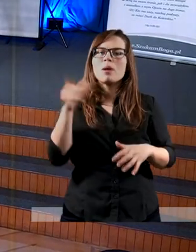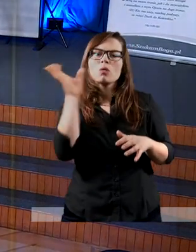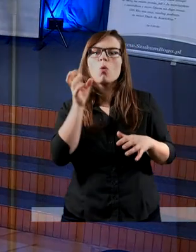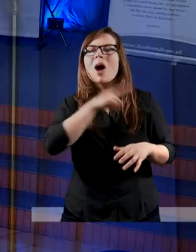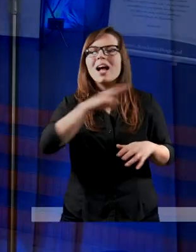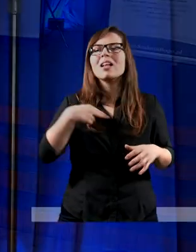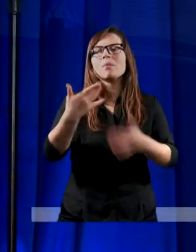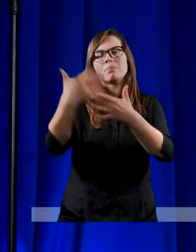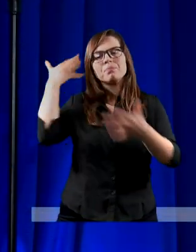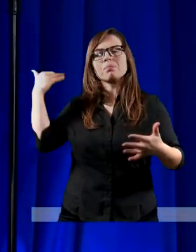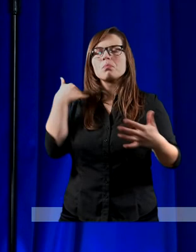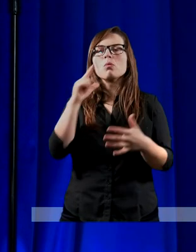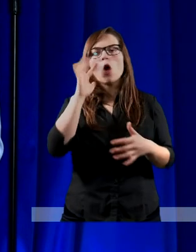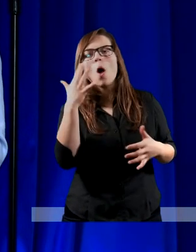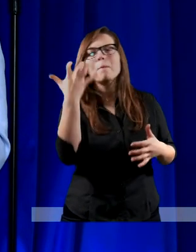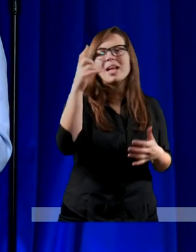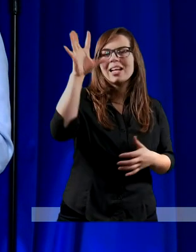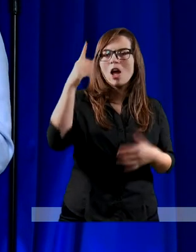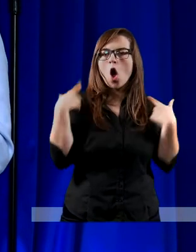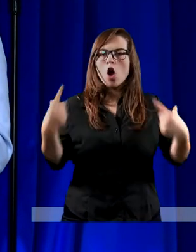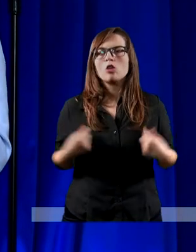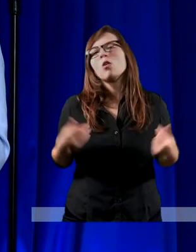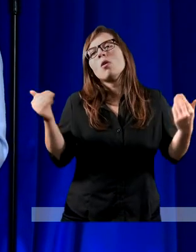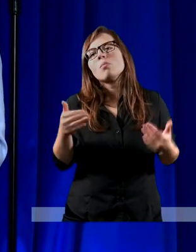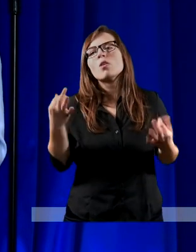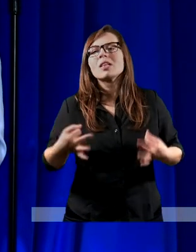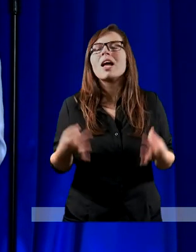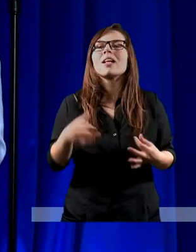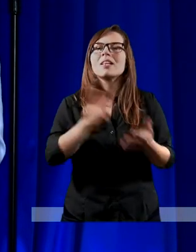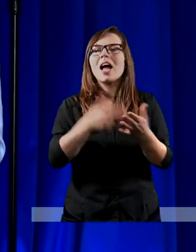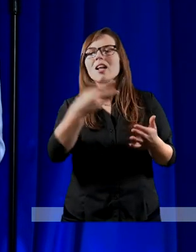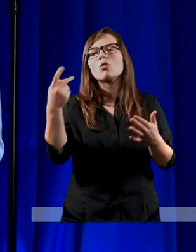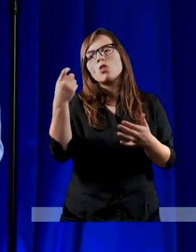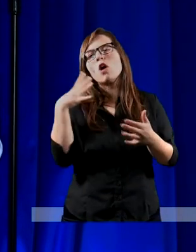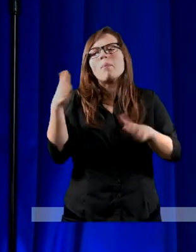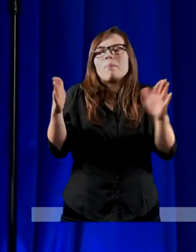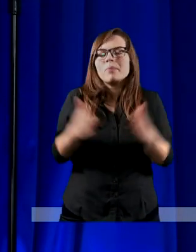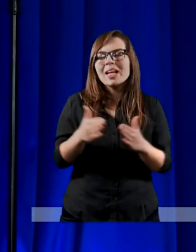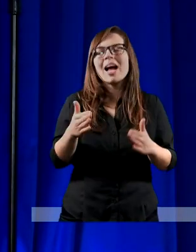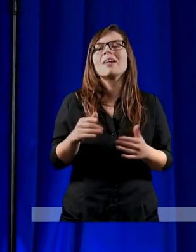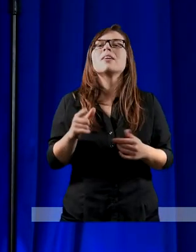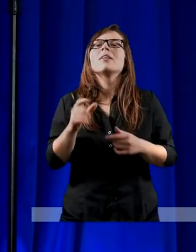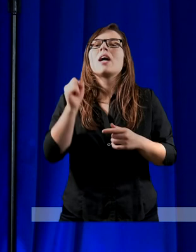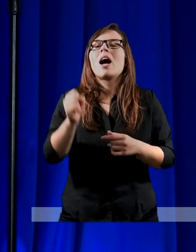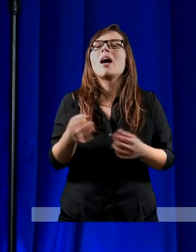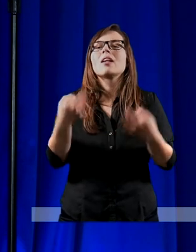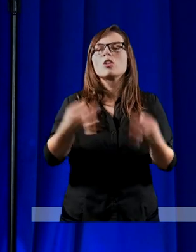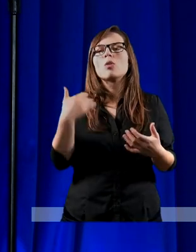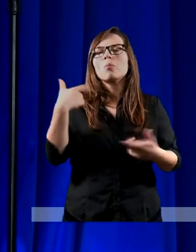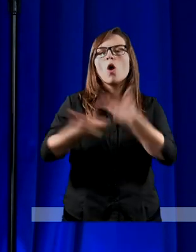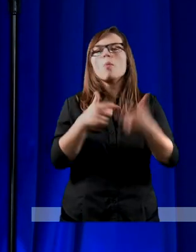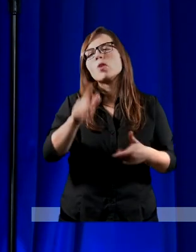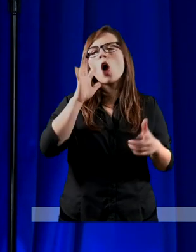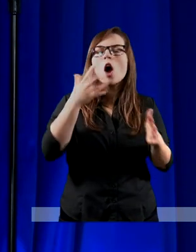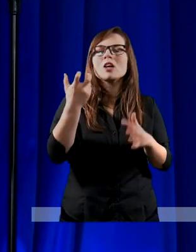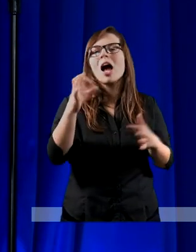pierwszym webinarze było około 500 osób, przewinęło się 500 osób, na drugim było troszeczkę mniej, mniejszą kampanię żeśmy robili, było